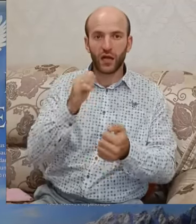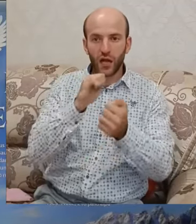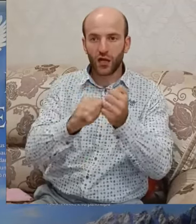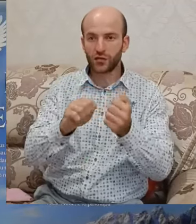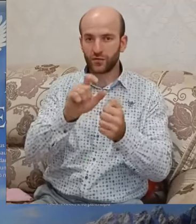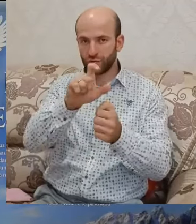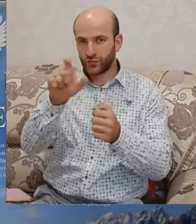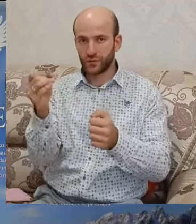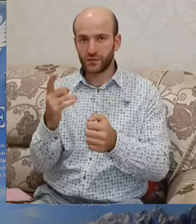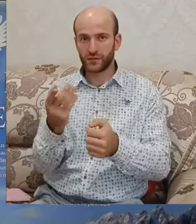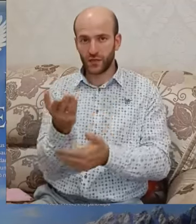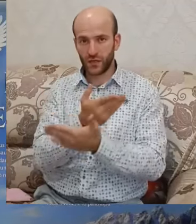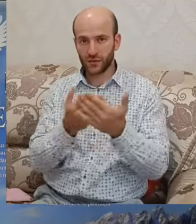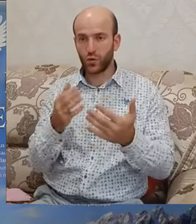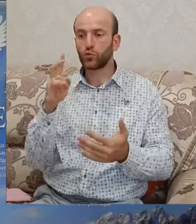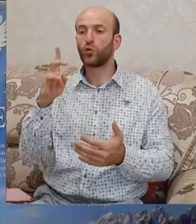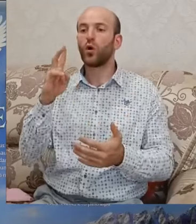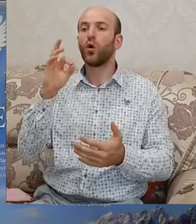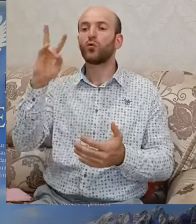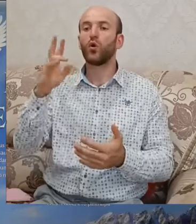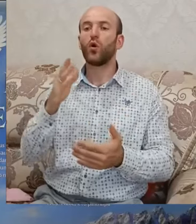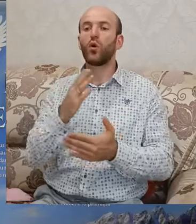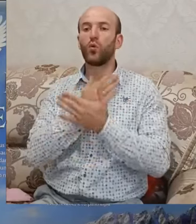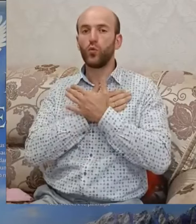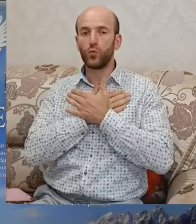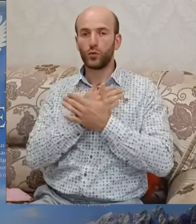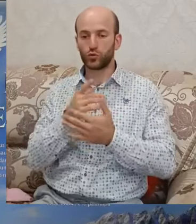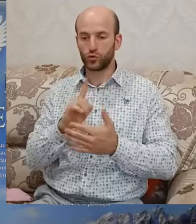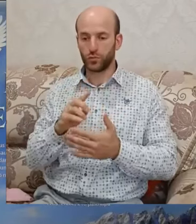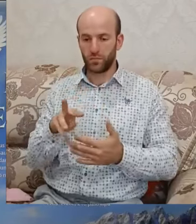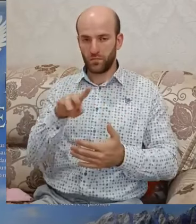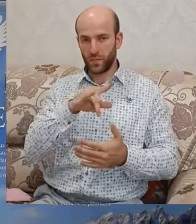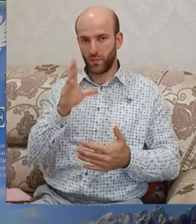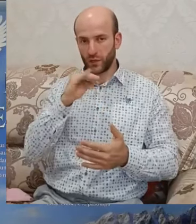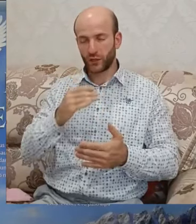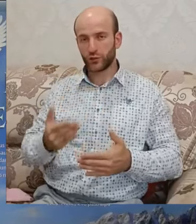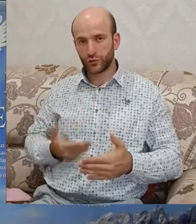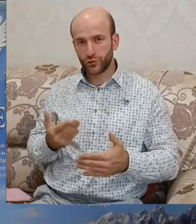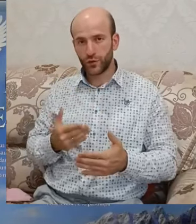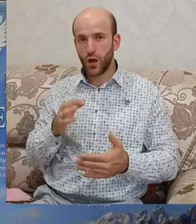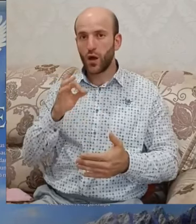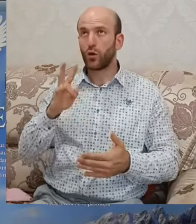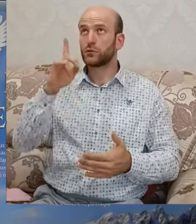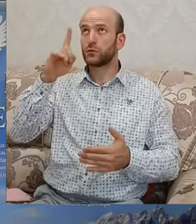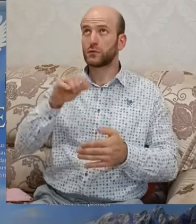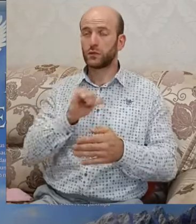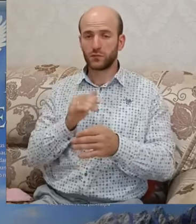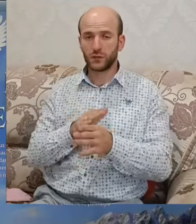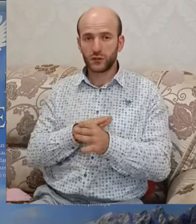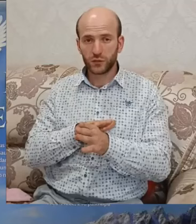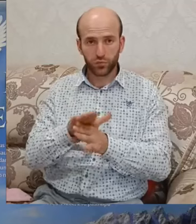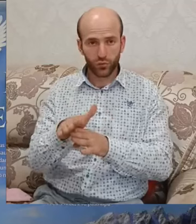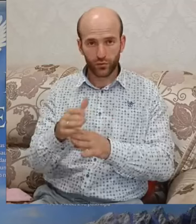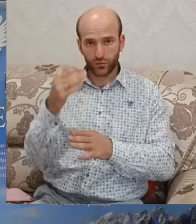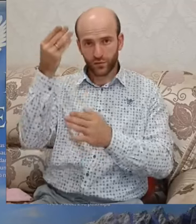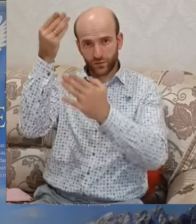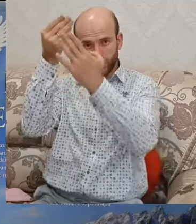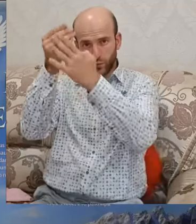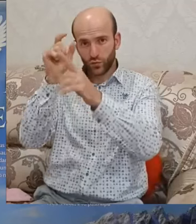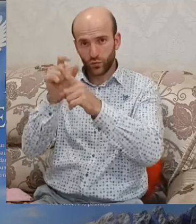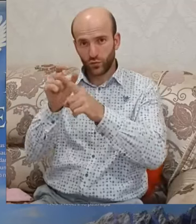kad mes gyventume. Jis išpildė savo žodį. Jis kiekvienoje eilutėje Biblijos išpildė